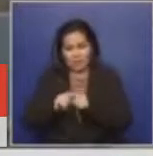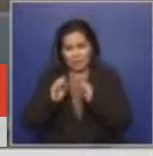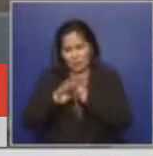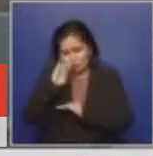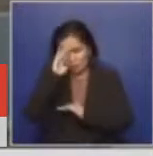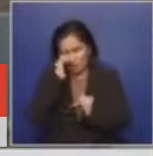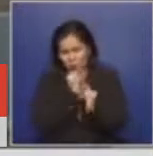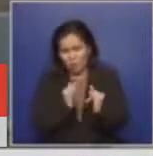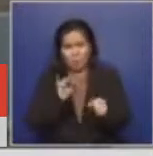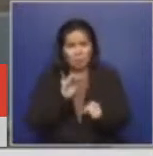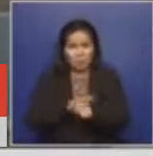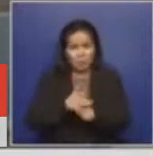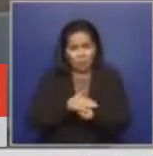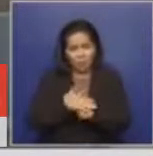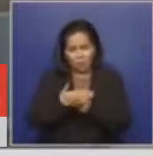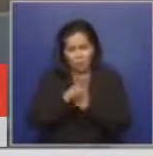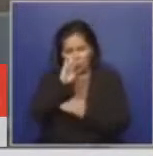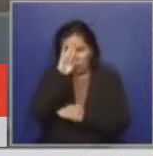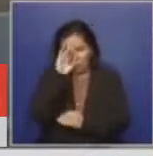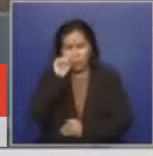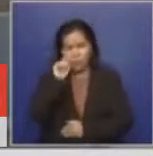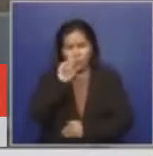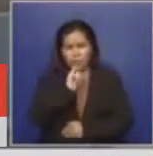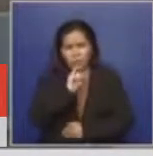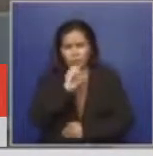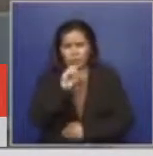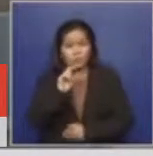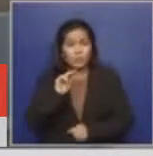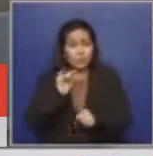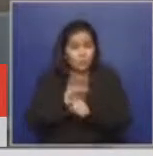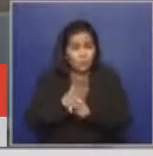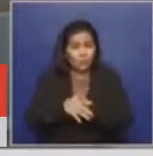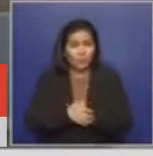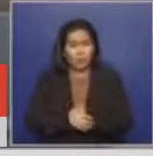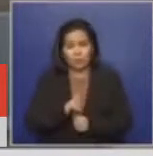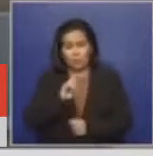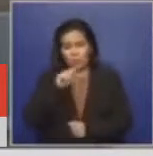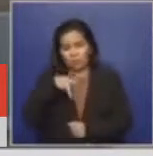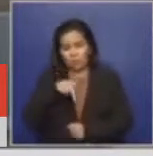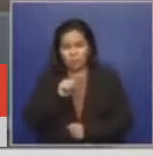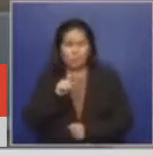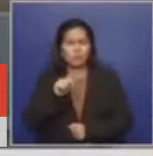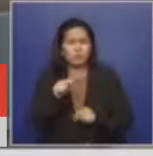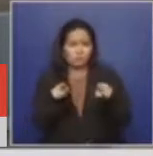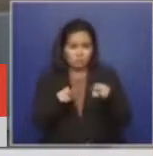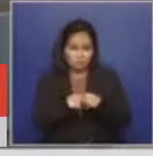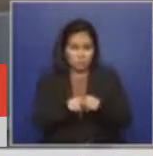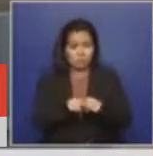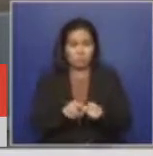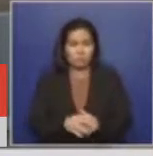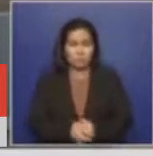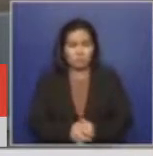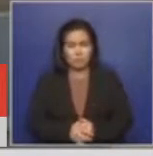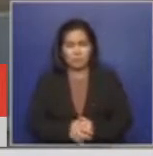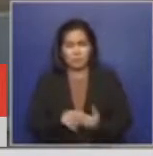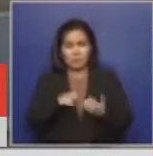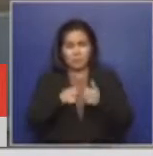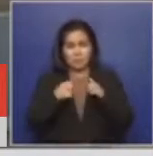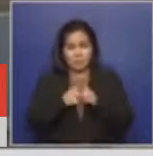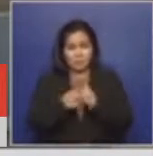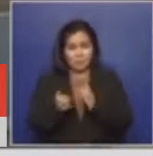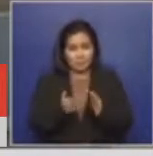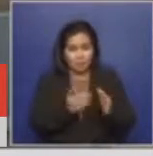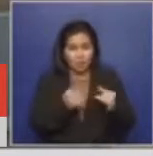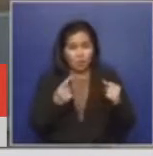พอ ICU ก็ยังไม่พอนะครับรปสตก็ยังขาดแคลนอยู่นะครับแล้วเรื่องความมั่นคงทางวั